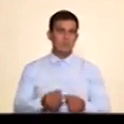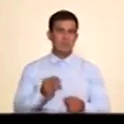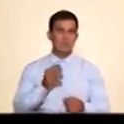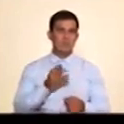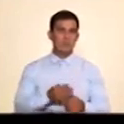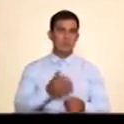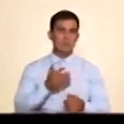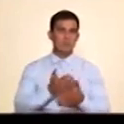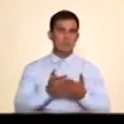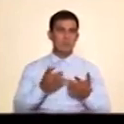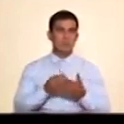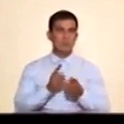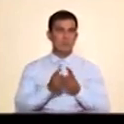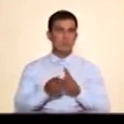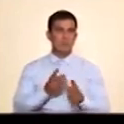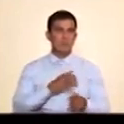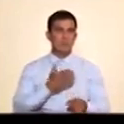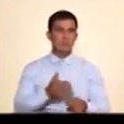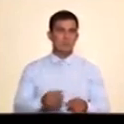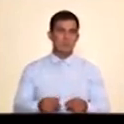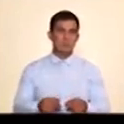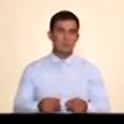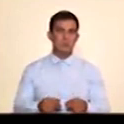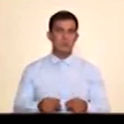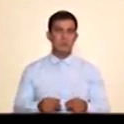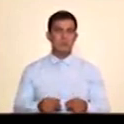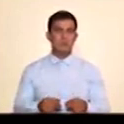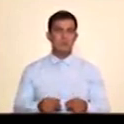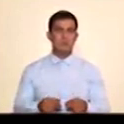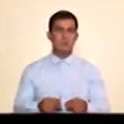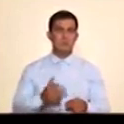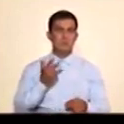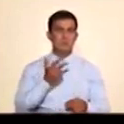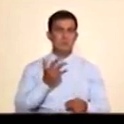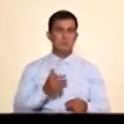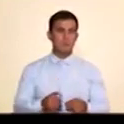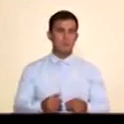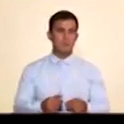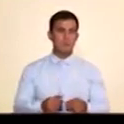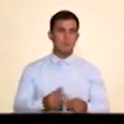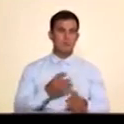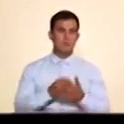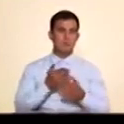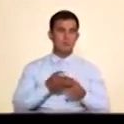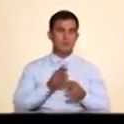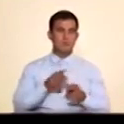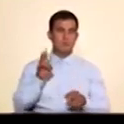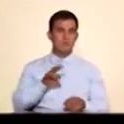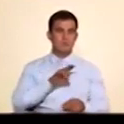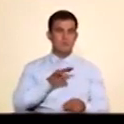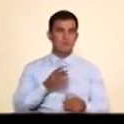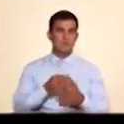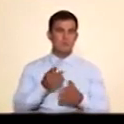yerlar allotga aylana boshlagan edi. 3-uchinchi savolimiz: Xlodvigning xristianlikka